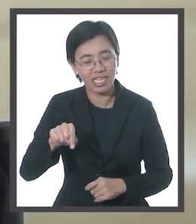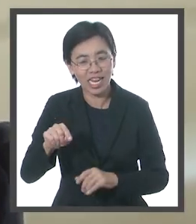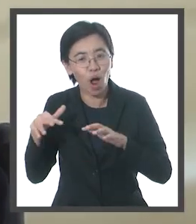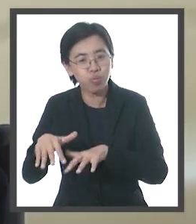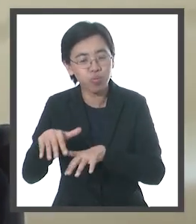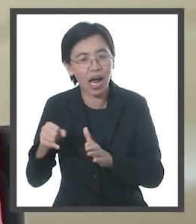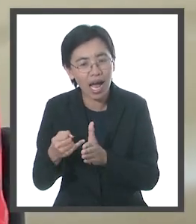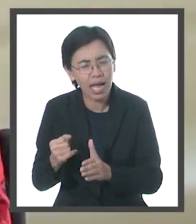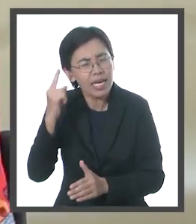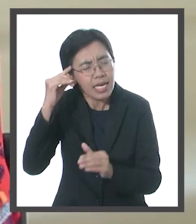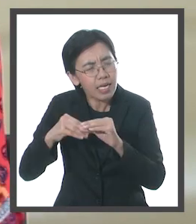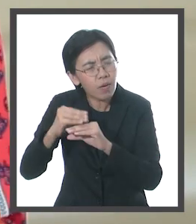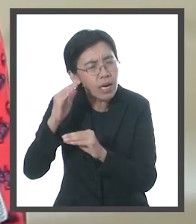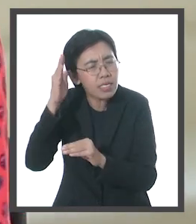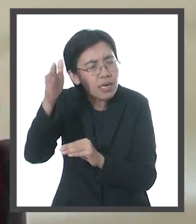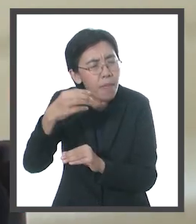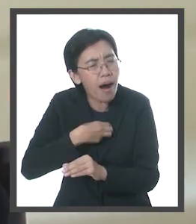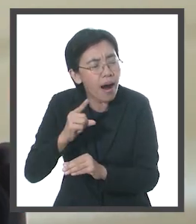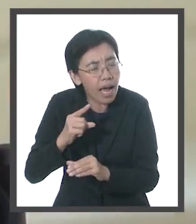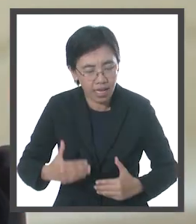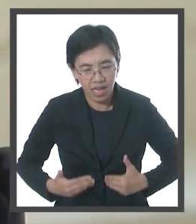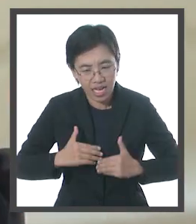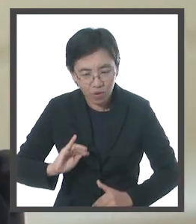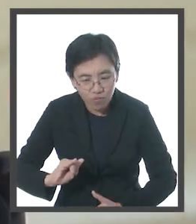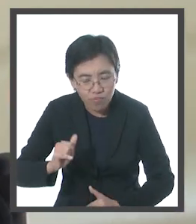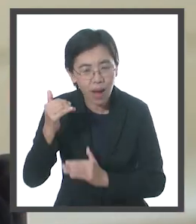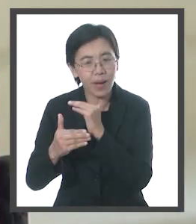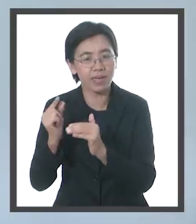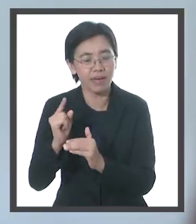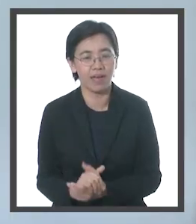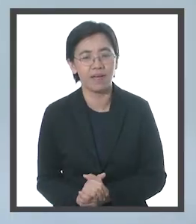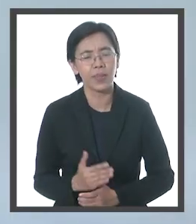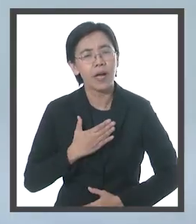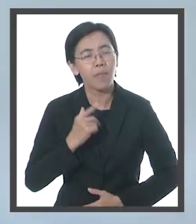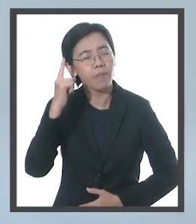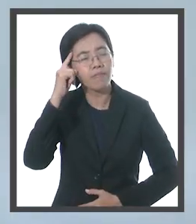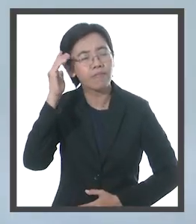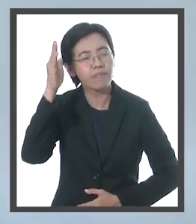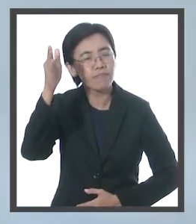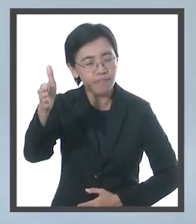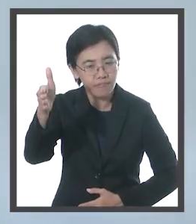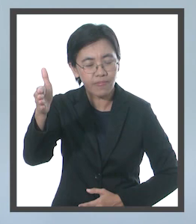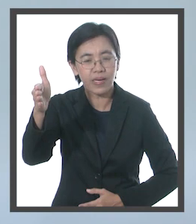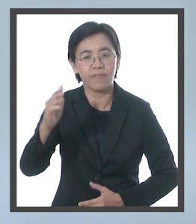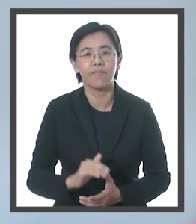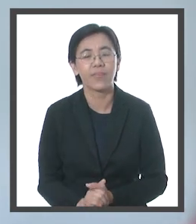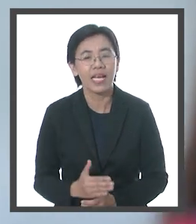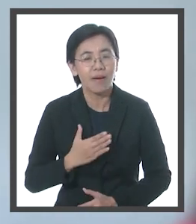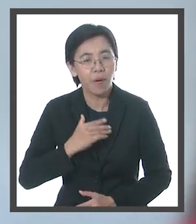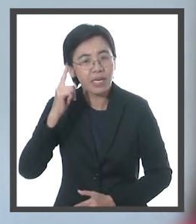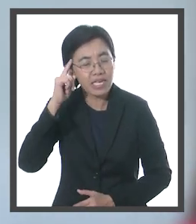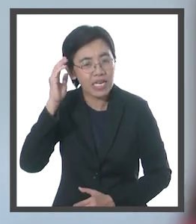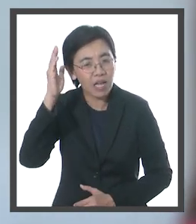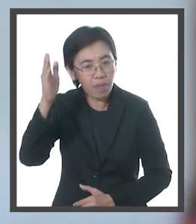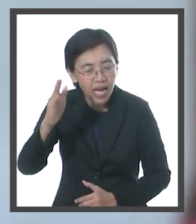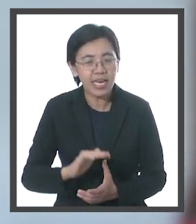น่าสนใจหรือว่าเป็นโครงการที่จะเพิ่มคุณภาพชีวิตให้กับเราได ้ในอนาคตผมมองอย่างนี้นะครับว่าในเมื่อ sustainability หรือความยั่ง